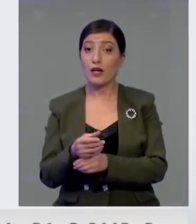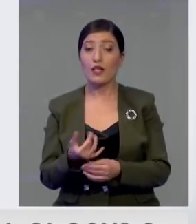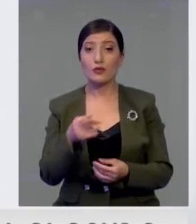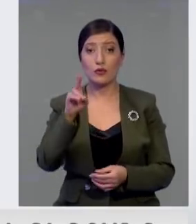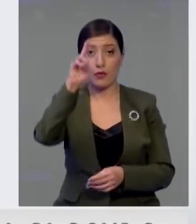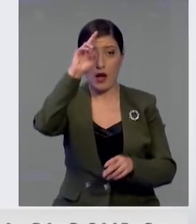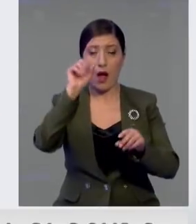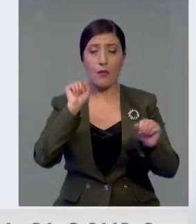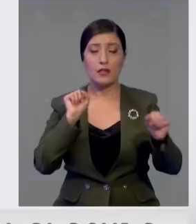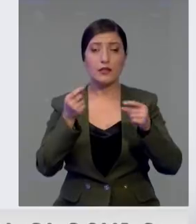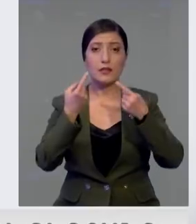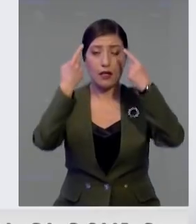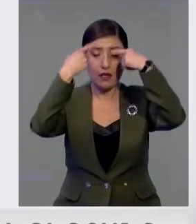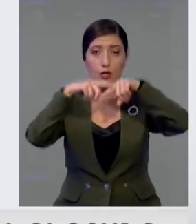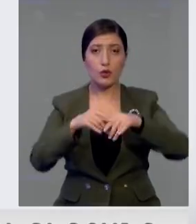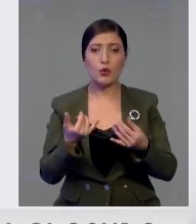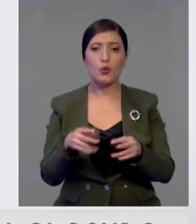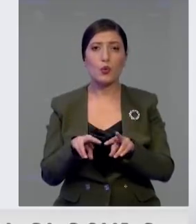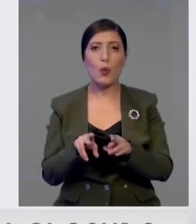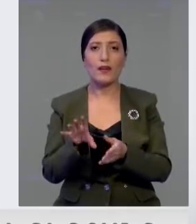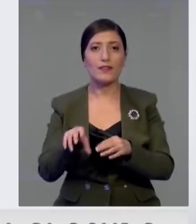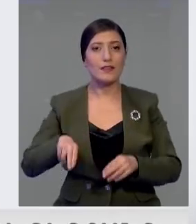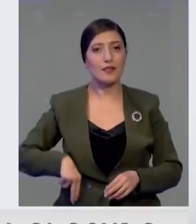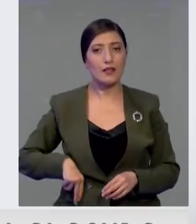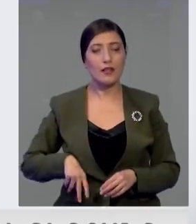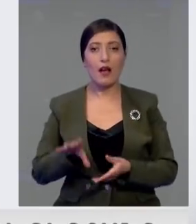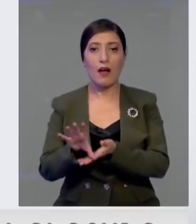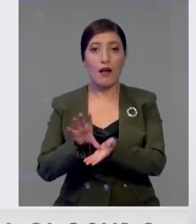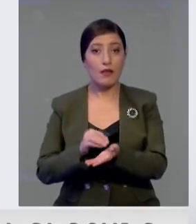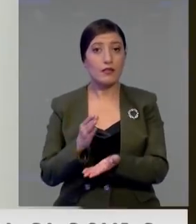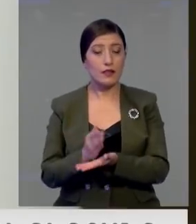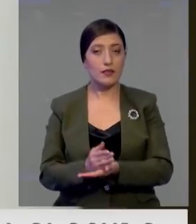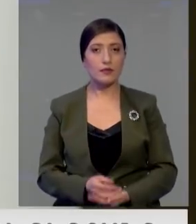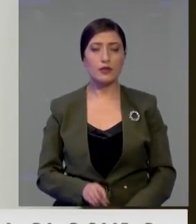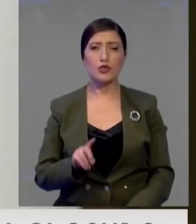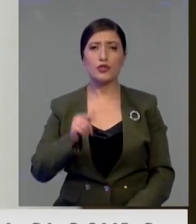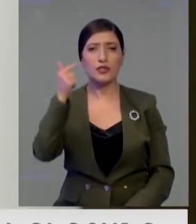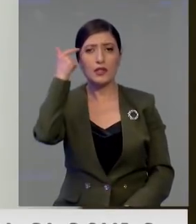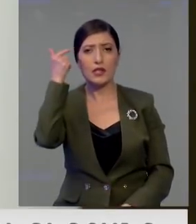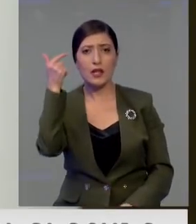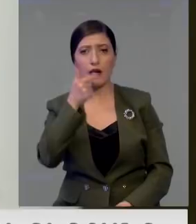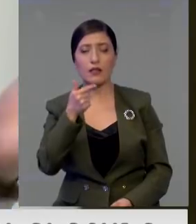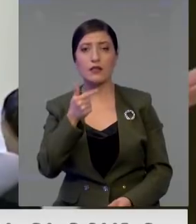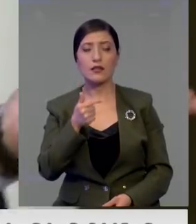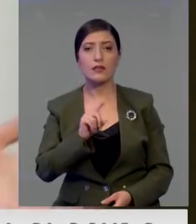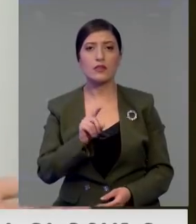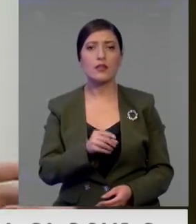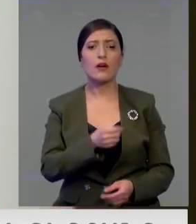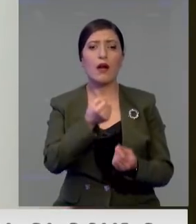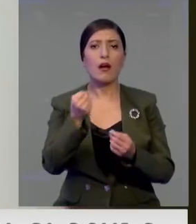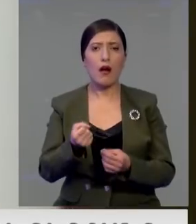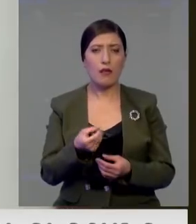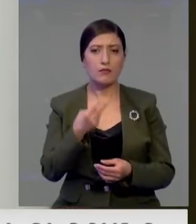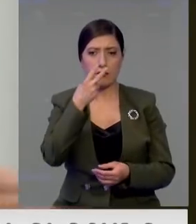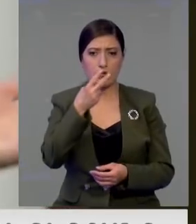որի աշխատությունում կոփի փաստի անհերքելի ապացույցներ կան։ Ինչ գիտնականի, ինչ գիտական աստիճանի միտեղ դնում ես, պազմա